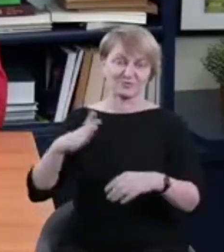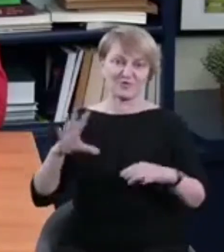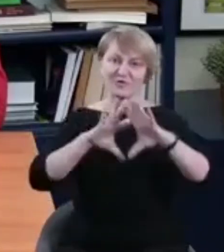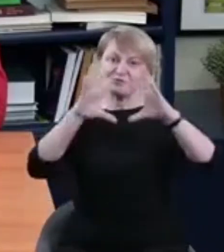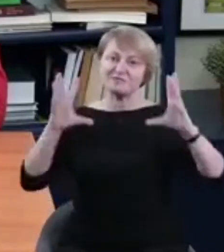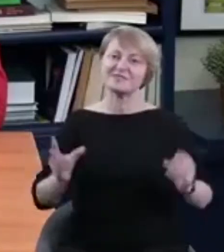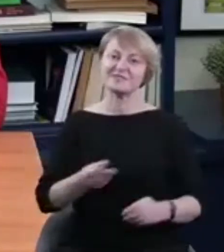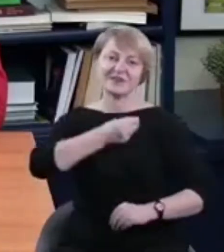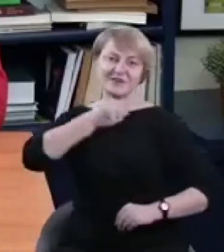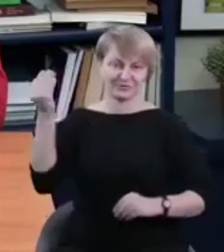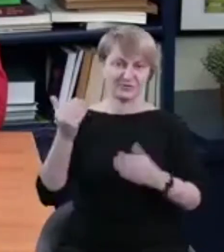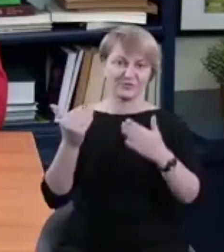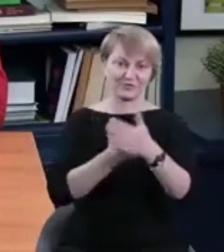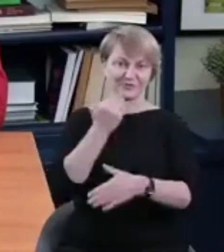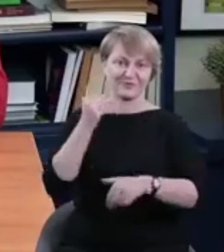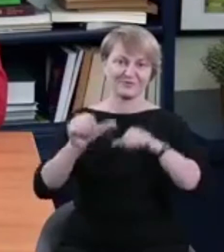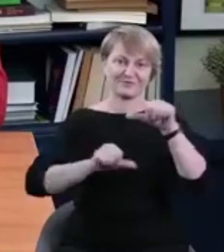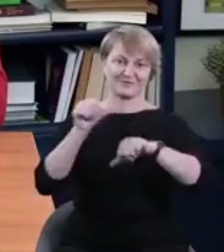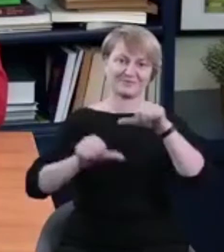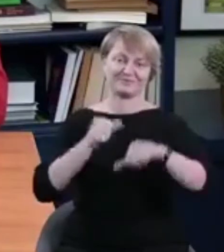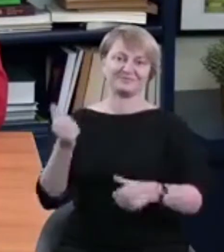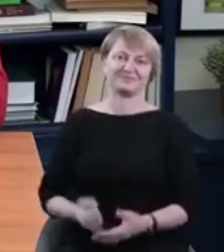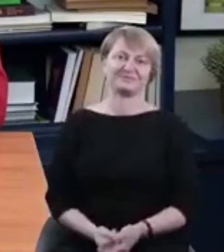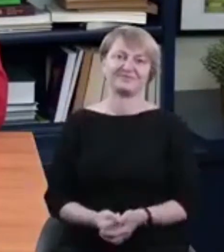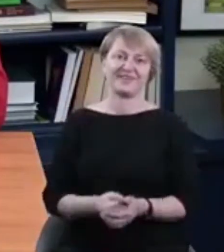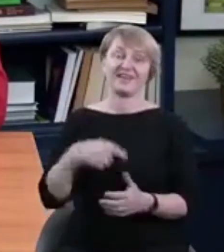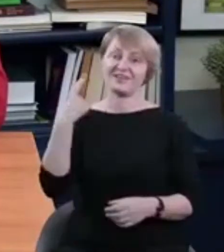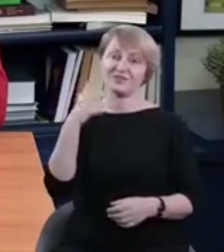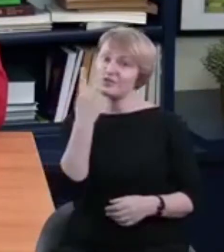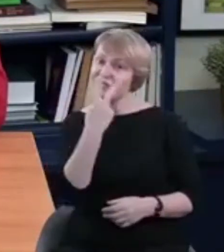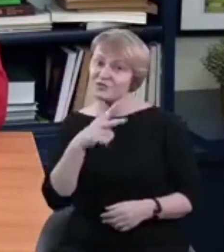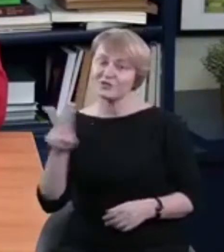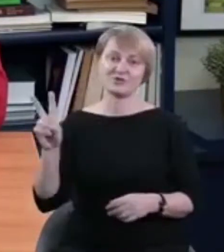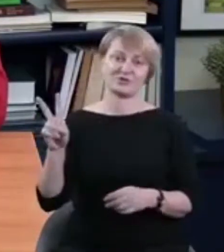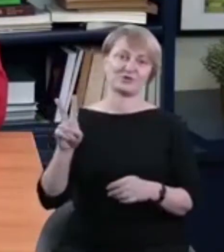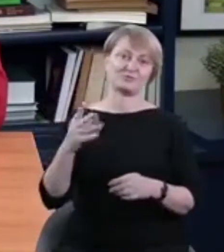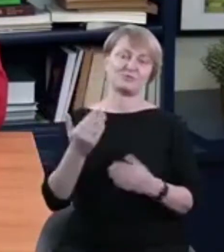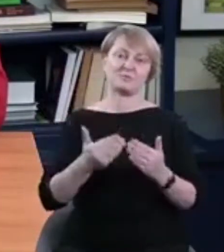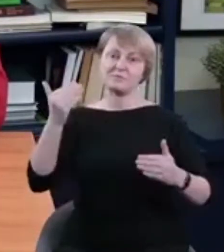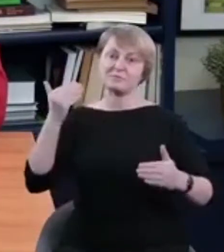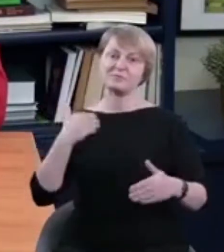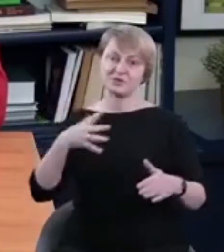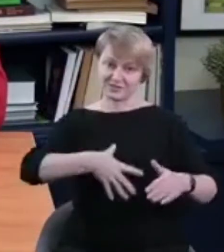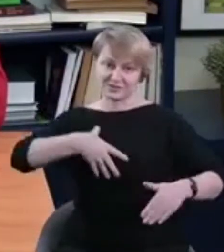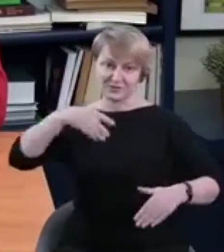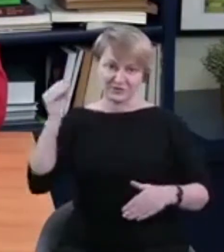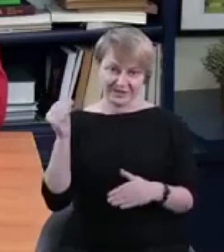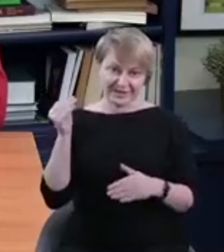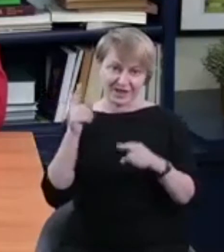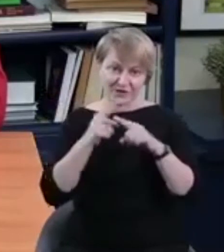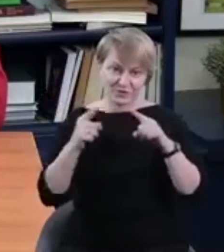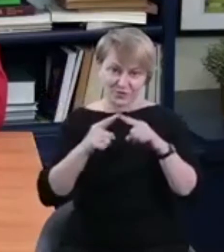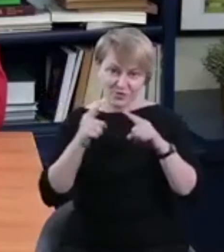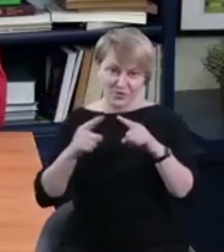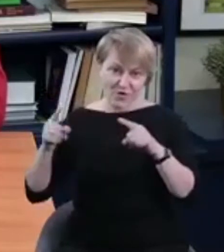roku w nowym roku nie widzieliśmy się nie słyszeliśmy się od czasu przed świątecznego więc troszeczkę wody od